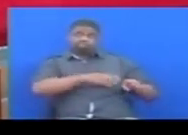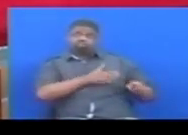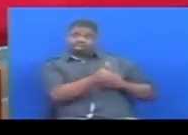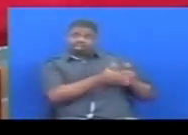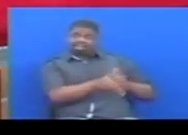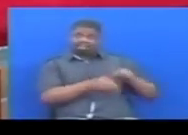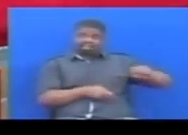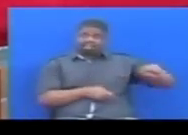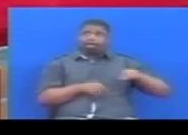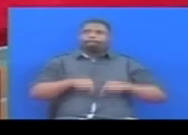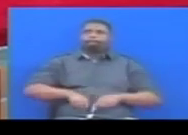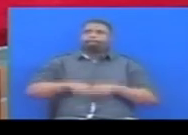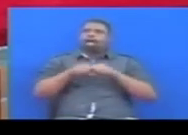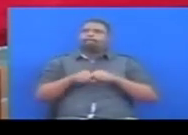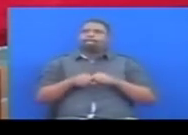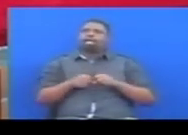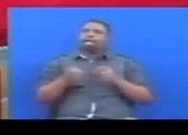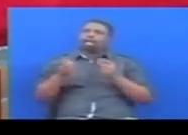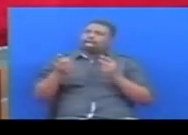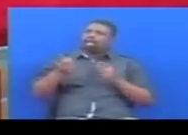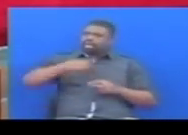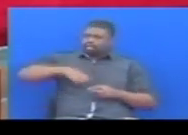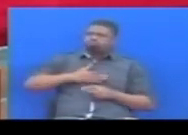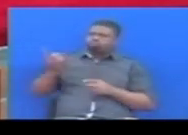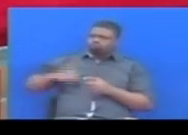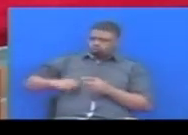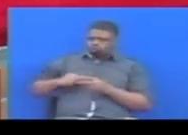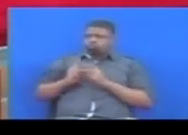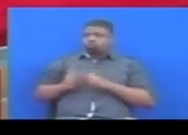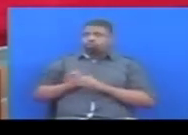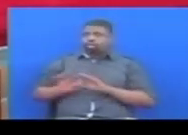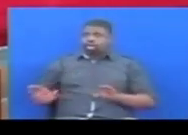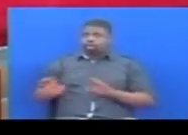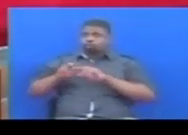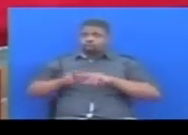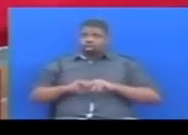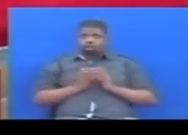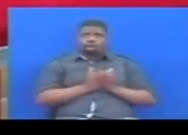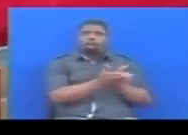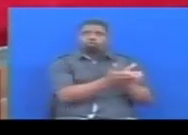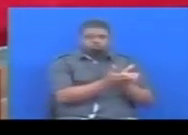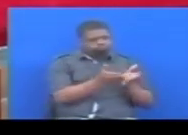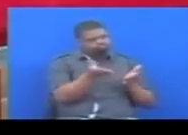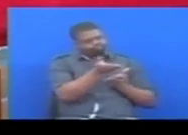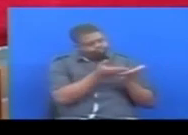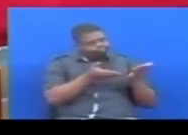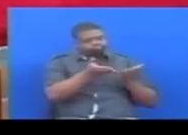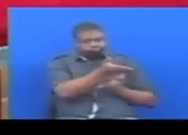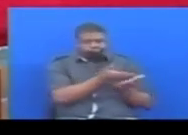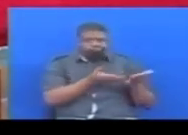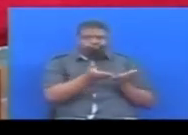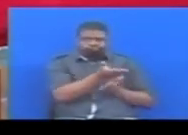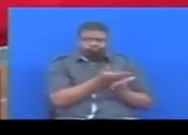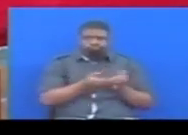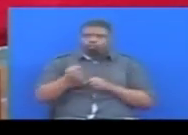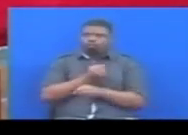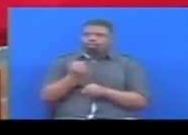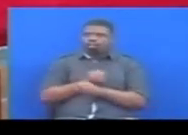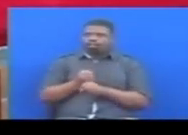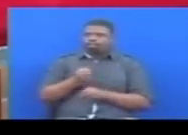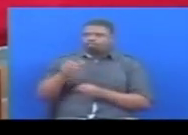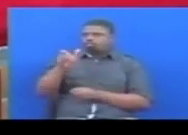ndani ya mamlaka yetu. Tuko tayari kukaa na wadau kuweza kushauriana ili kuweza kufanya tasnia ya uvuvi iweze kuwa